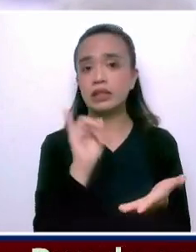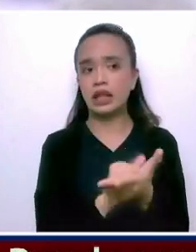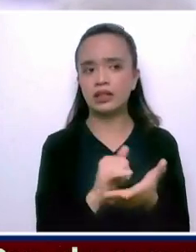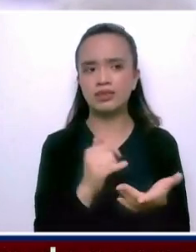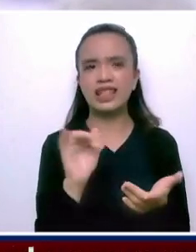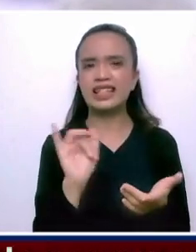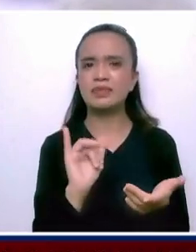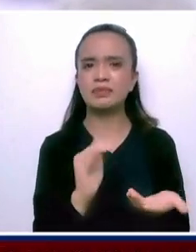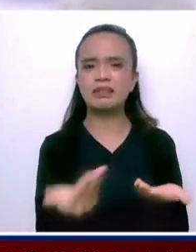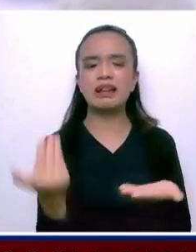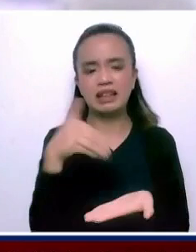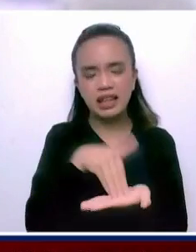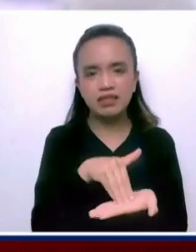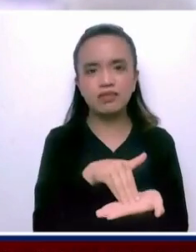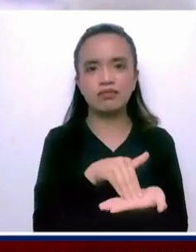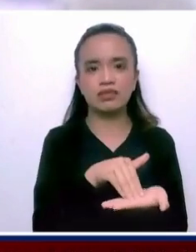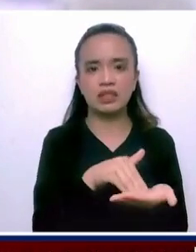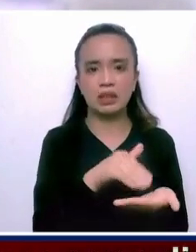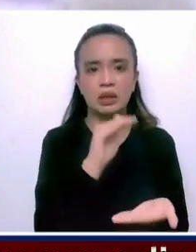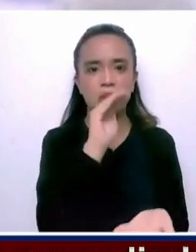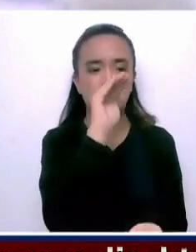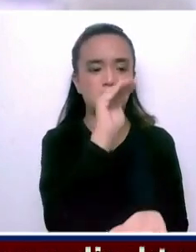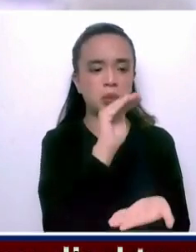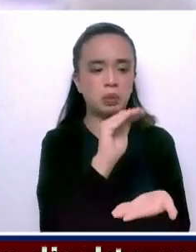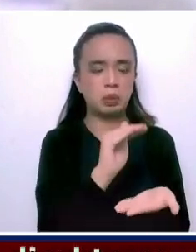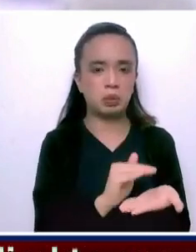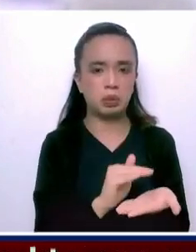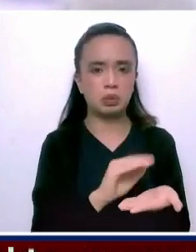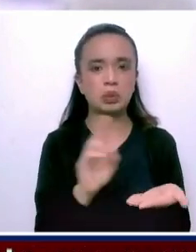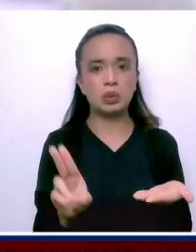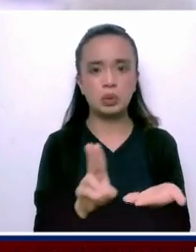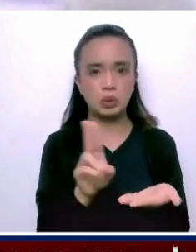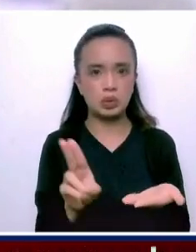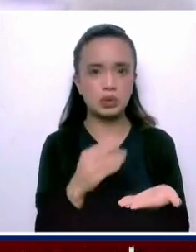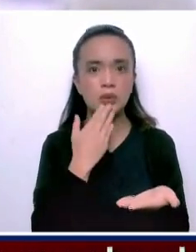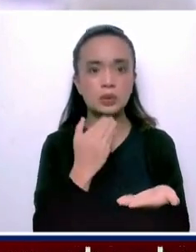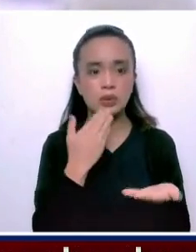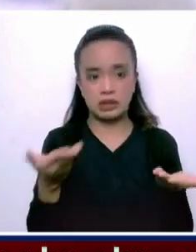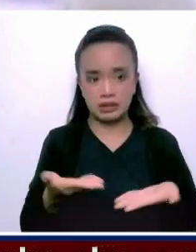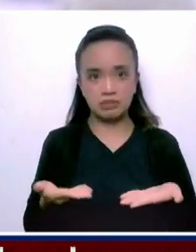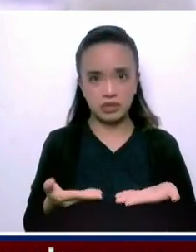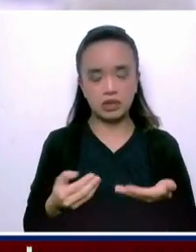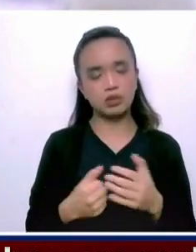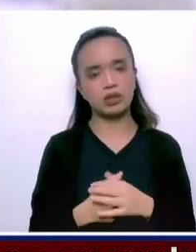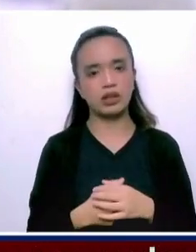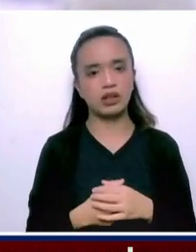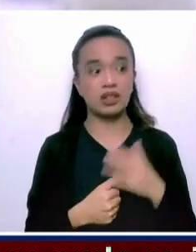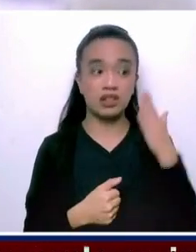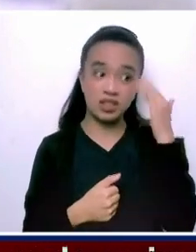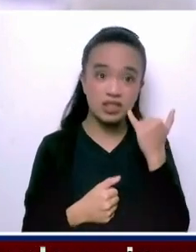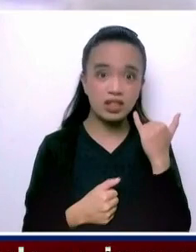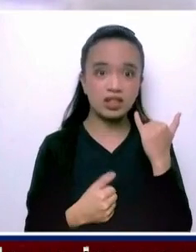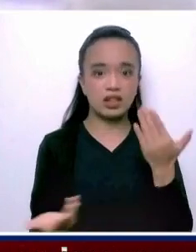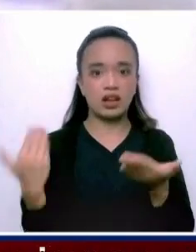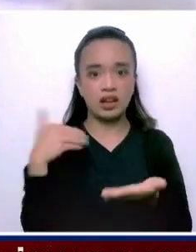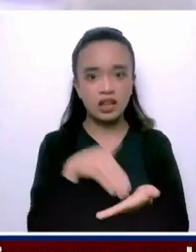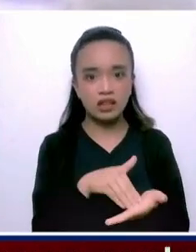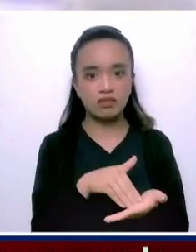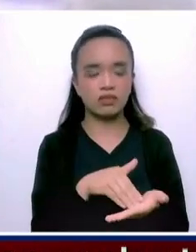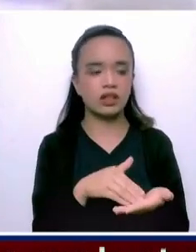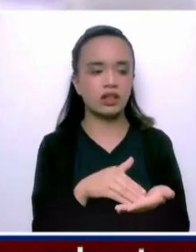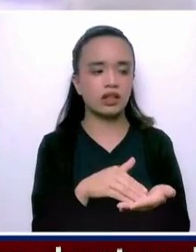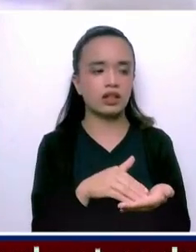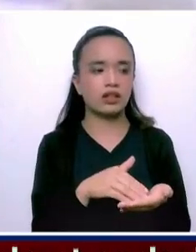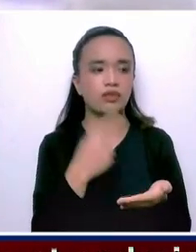mababawasan uli yung local consumers ng supply ng sugar dahil pupunta na naman sa industrial yung mga